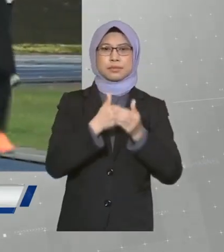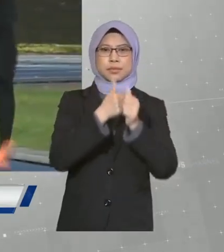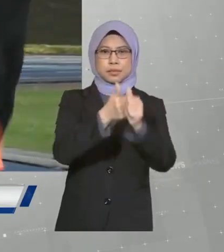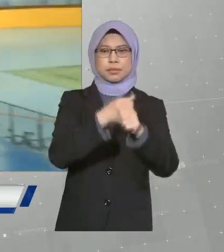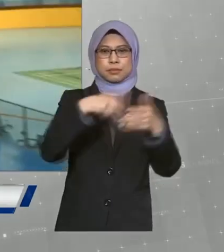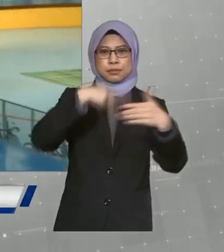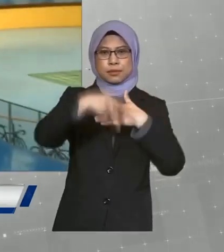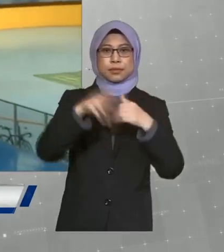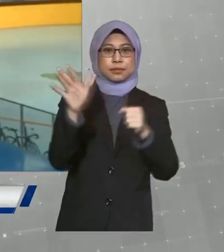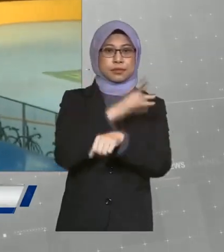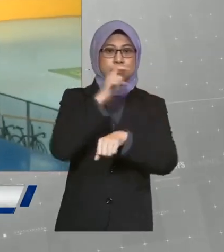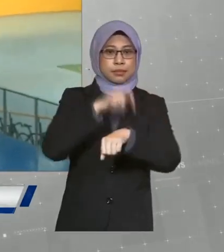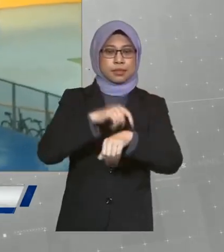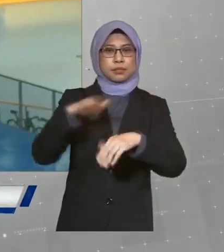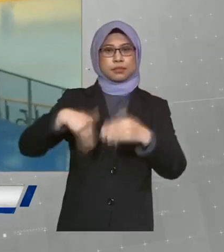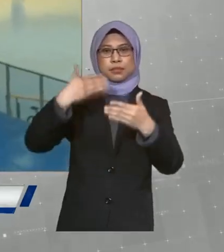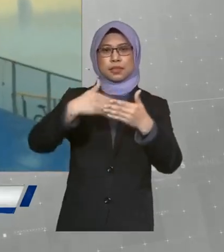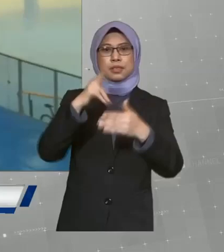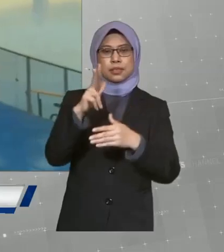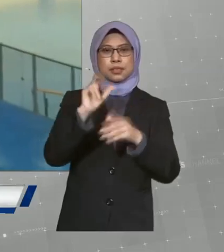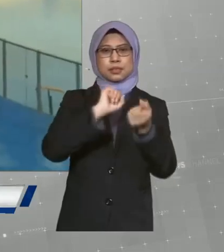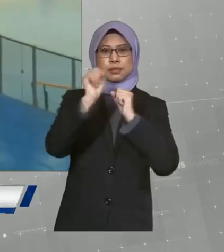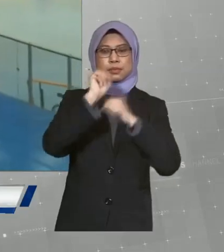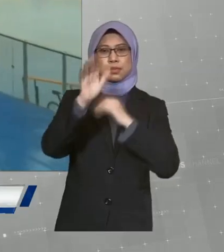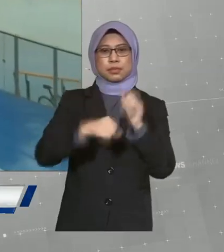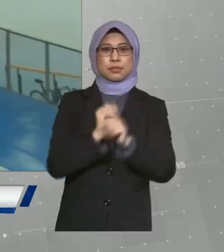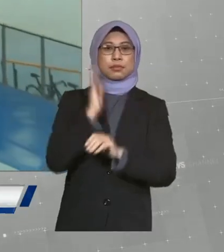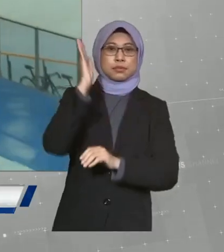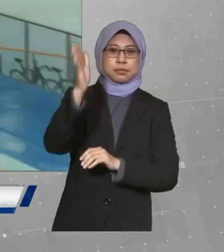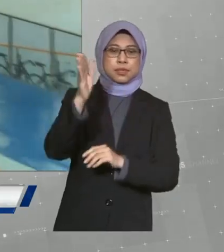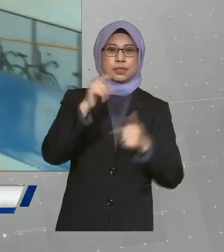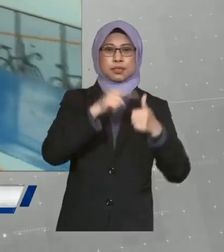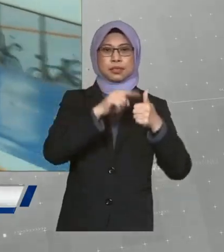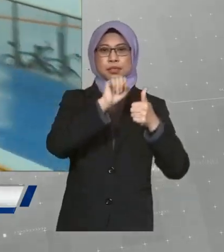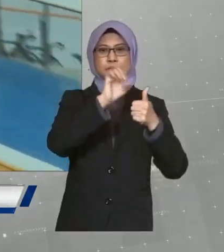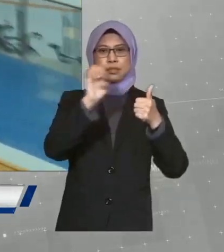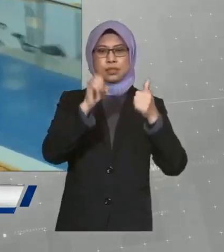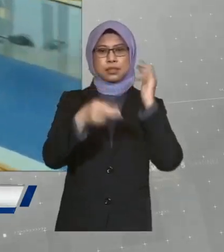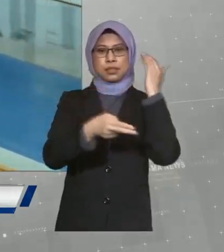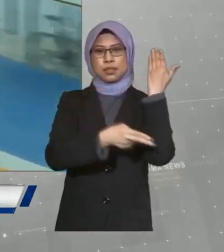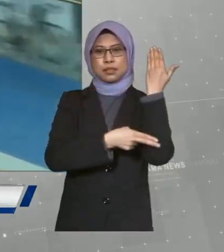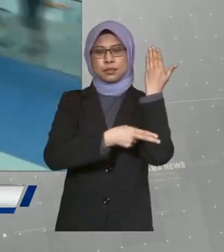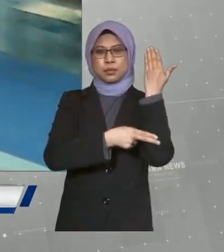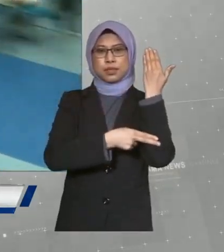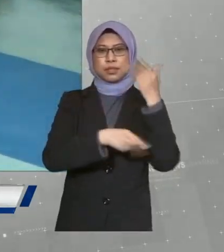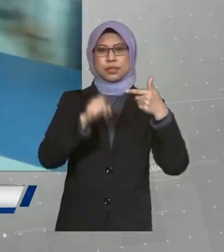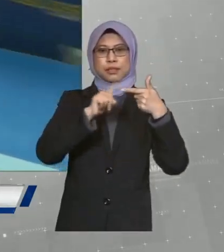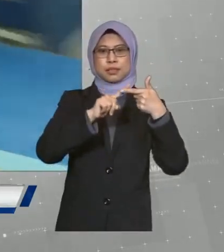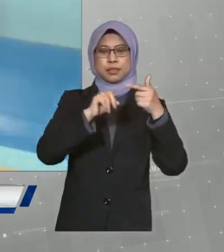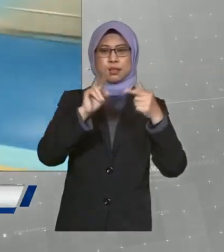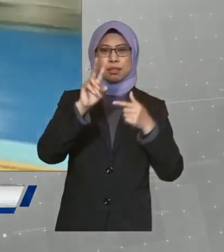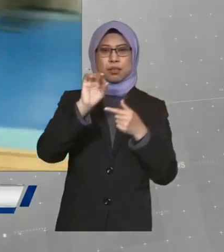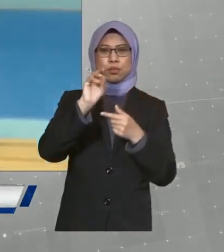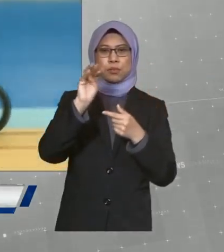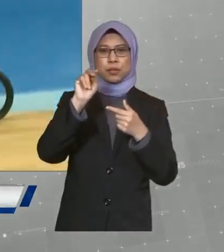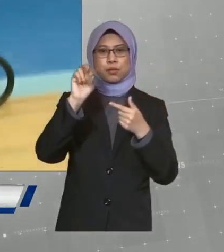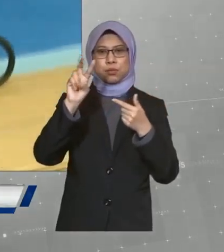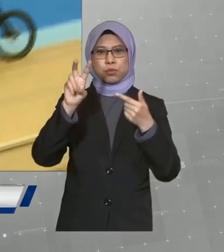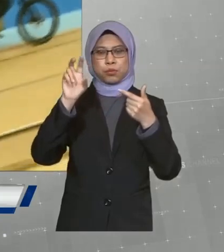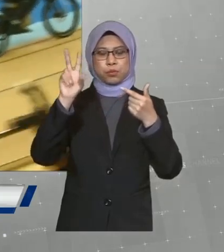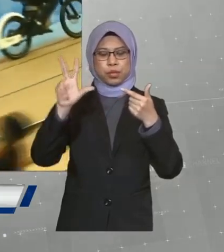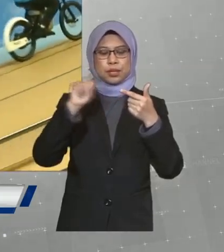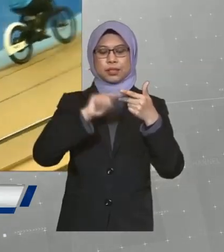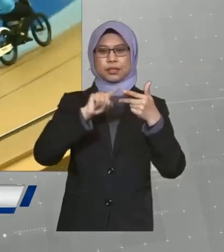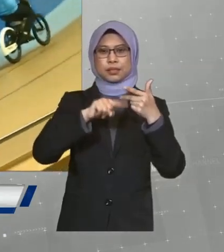program latihan sepenuh masa menjelang tiga temasya utama tahun depan, iaitu Sukan Si Hanoi di Vietnam, Sukan Commonwealth di Birmingham, United Kingdom